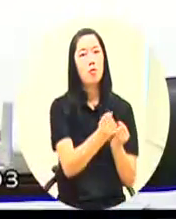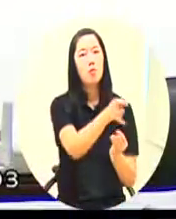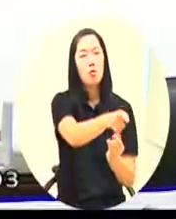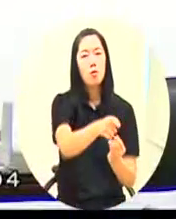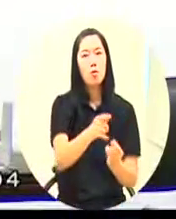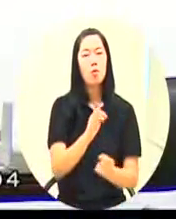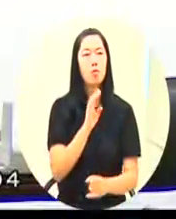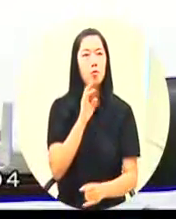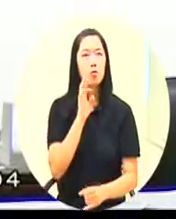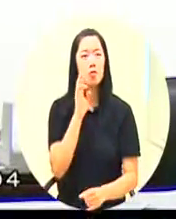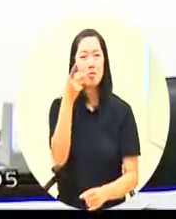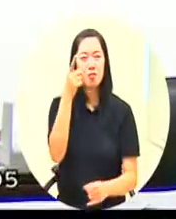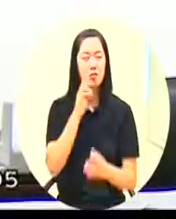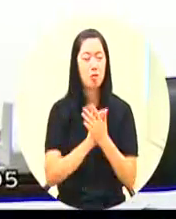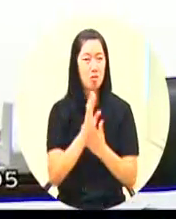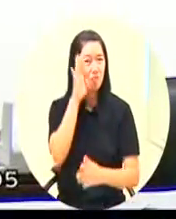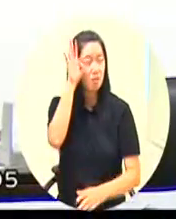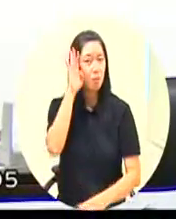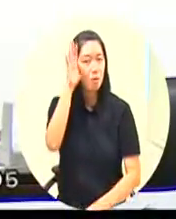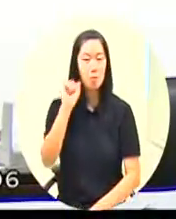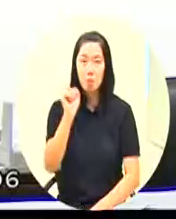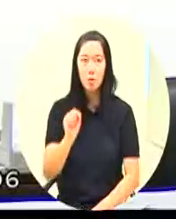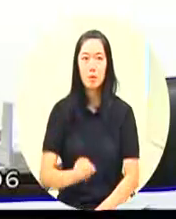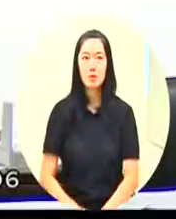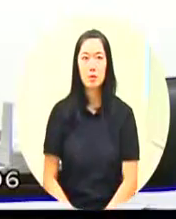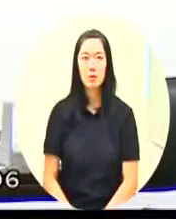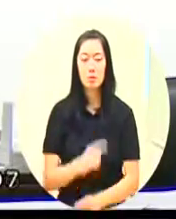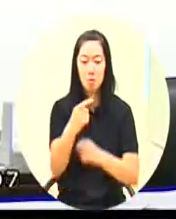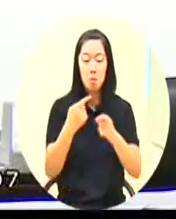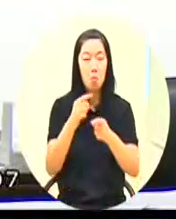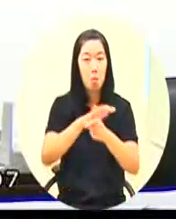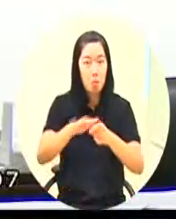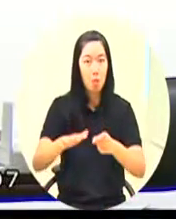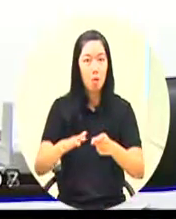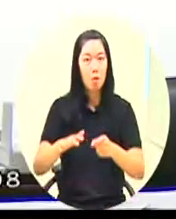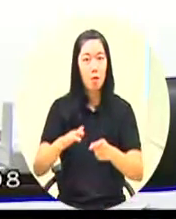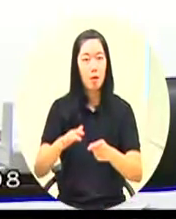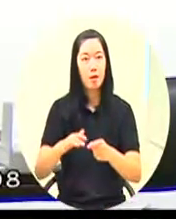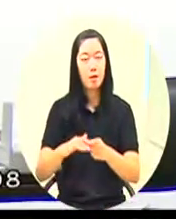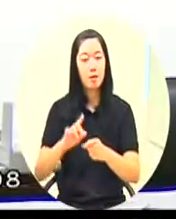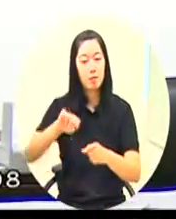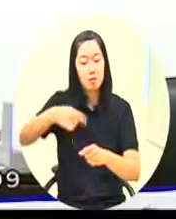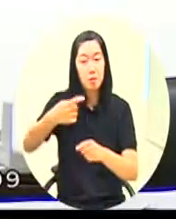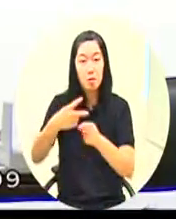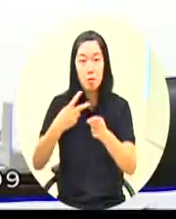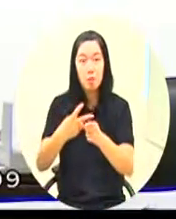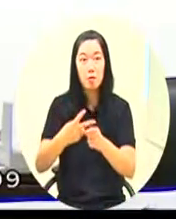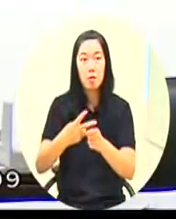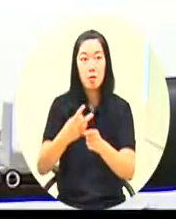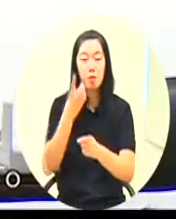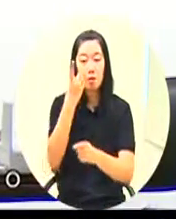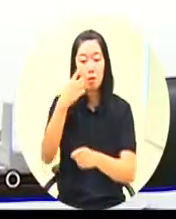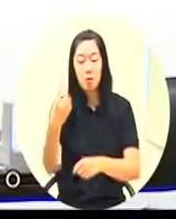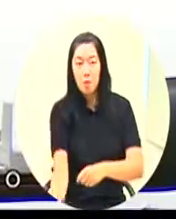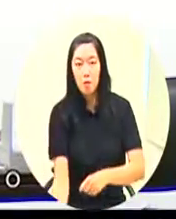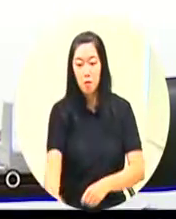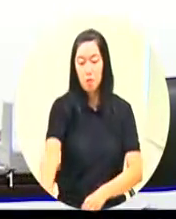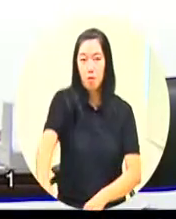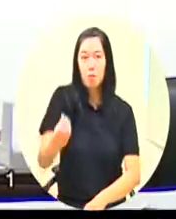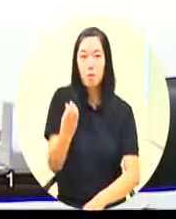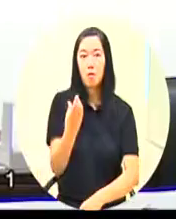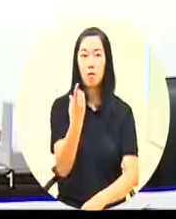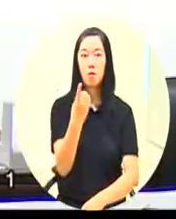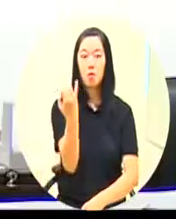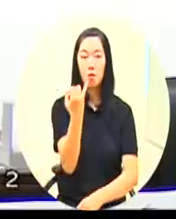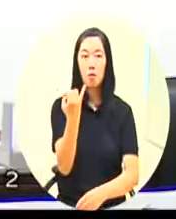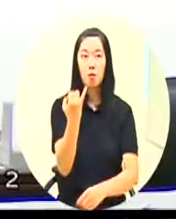就这样过了一年，好不容易到了第二年，那男孩子把手机掉在地上捡起来，全班女同学的